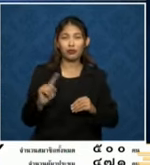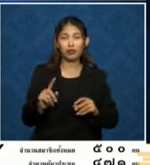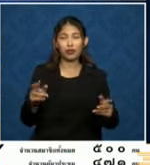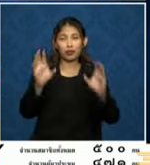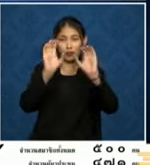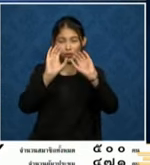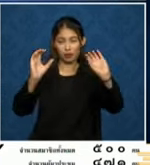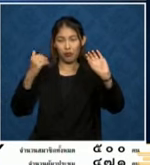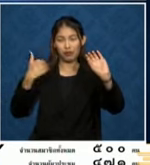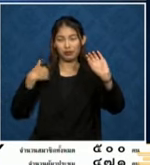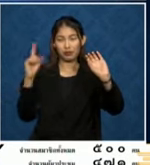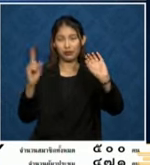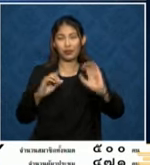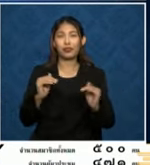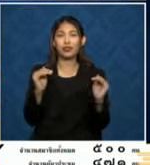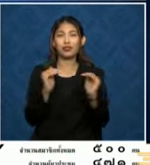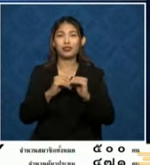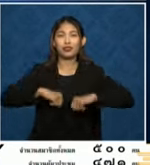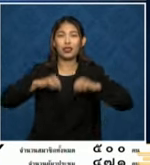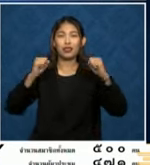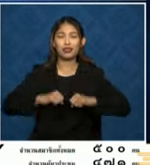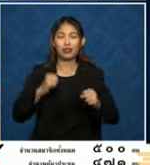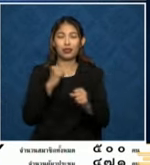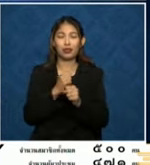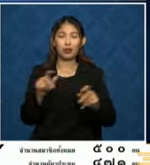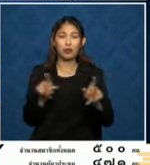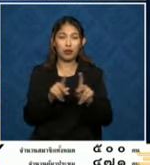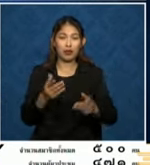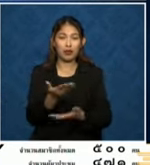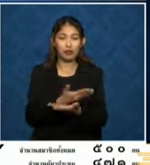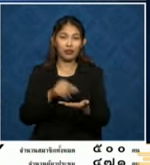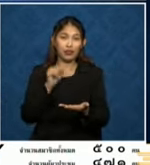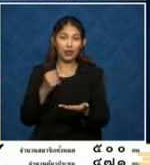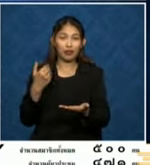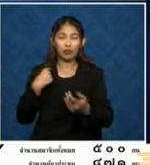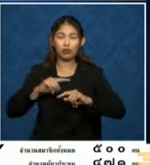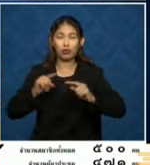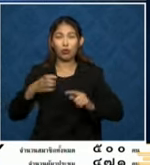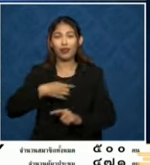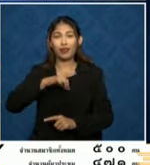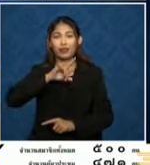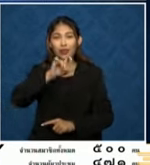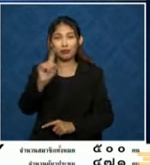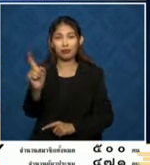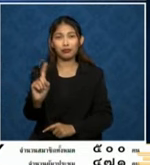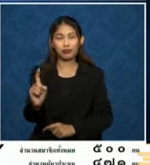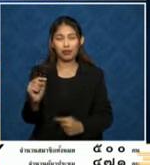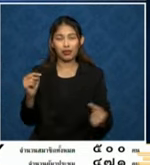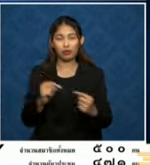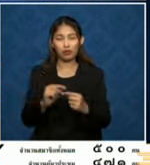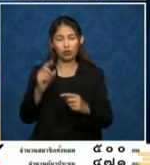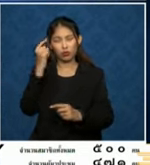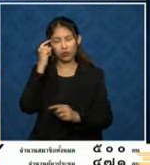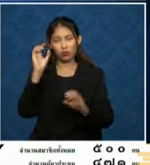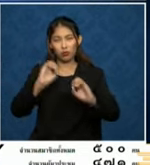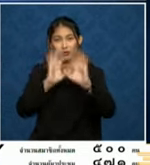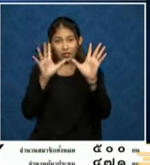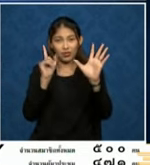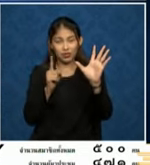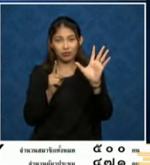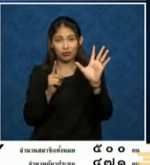ลนั้นมีสิทธิ์ที่จะตัดสินใจตั้งคณะกรรมการลักษณะนี้ขึ้นมาแต่สิ่งที่ผมอยากจะตั้งคำถามครับคือเรื่องของความโปร่งใสในการ